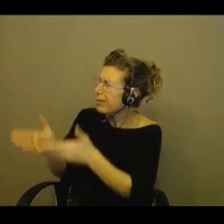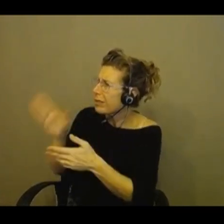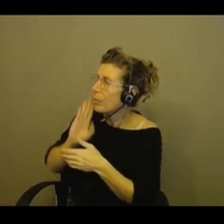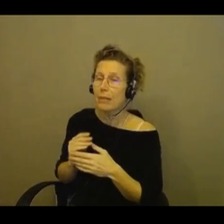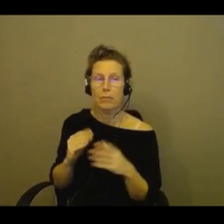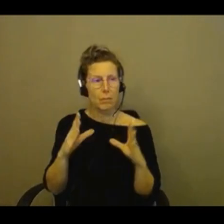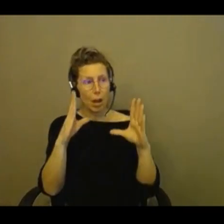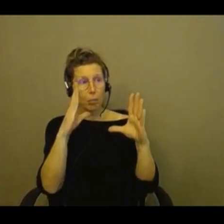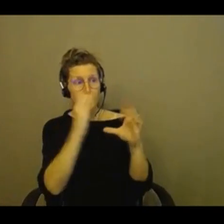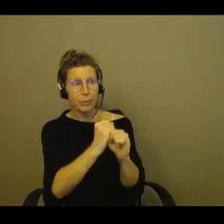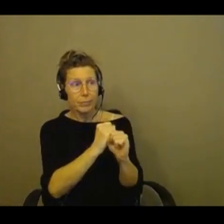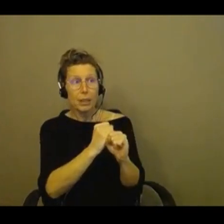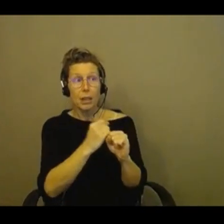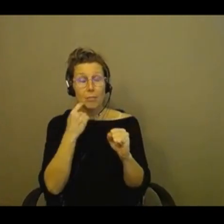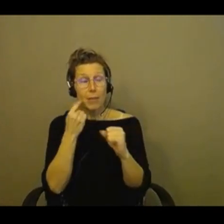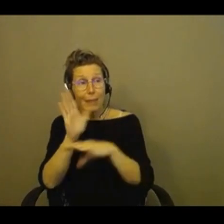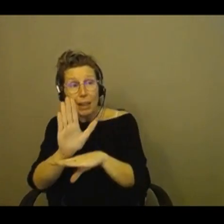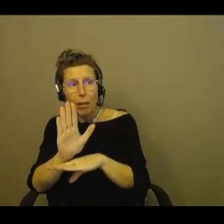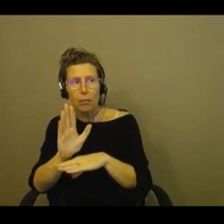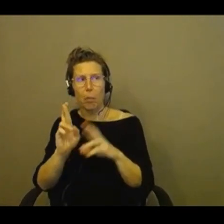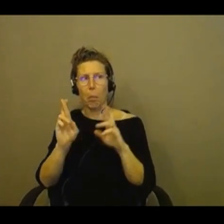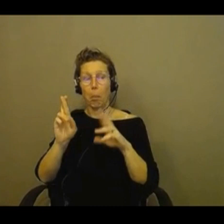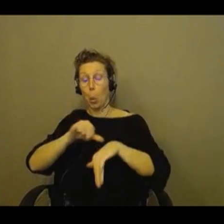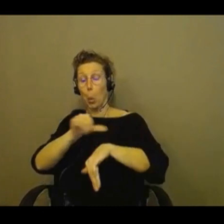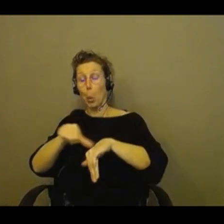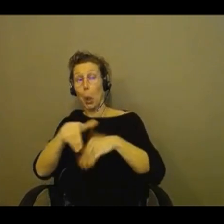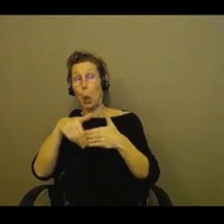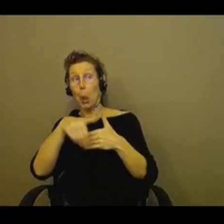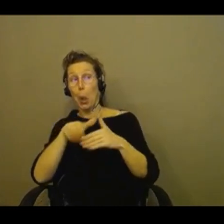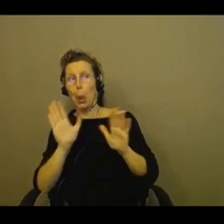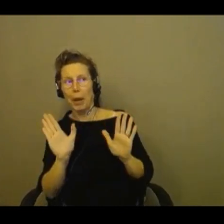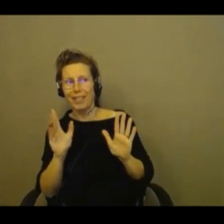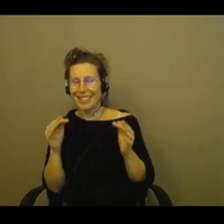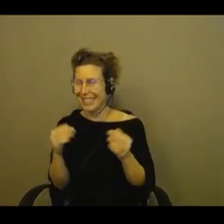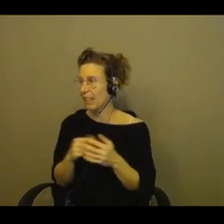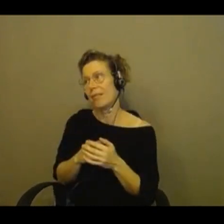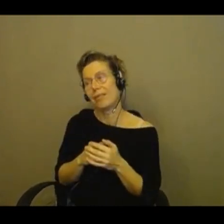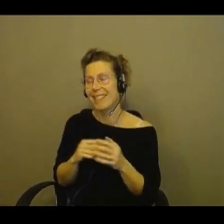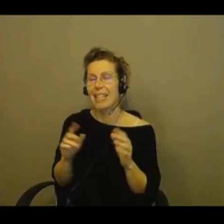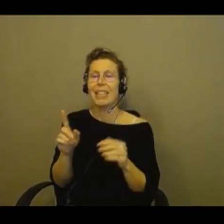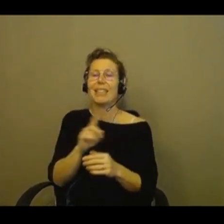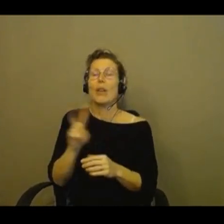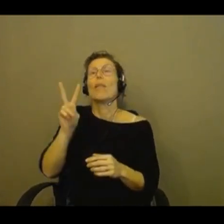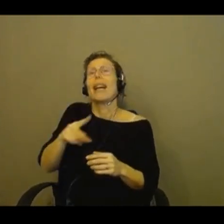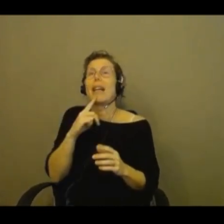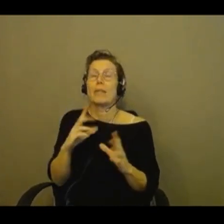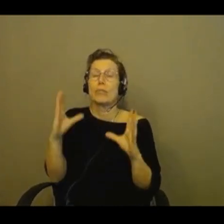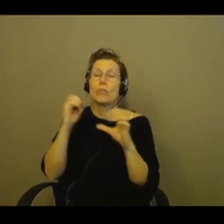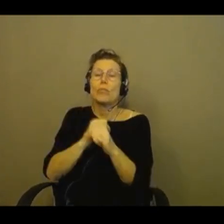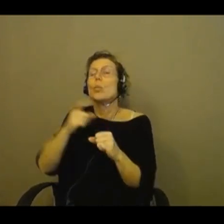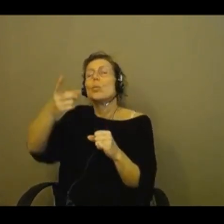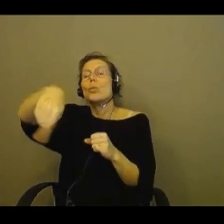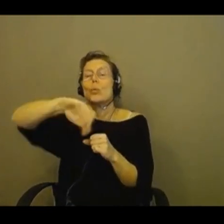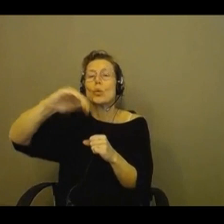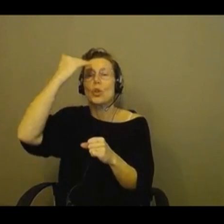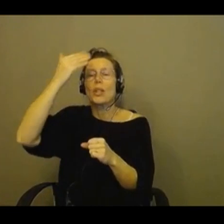heure, j'espère. Mais sinon, on va déborder. C'est le temps d'une conférence. En quelques mots, tout le monde connaît un petit peu mon aventure. La traversée